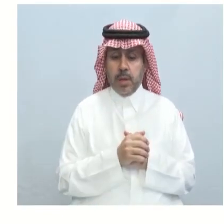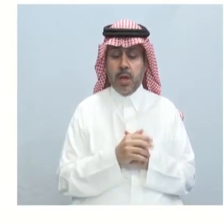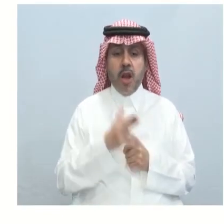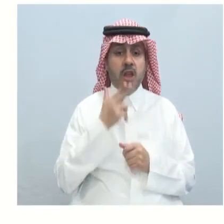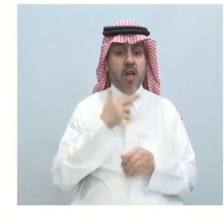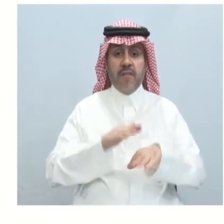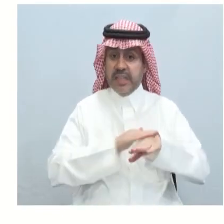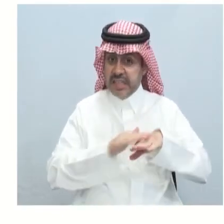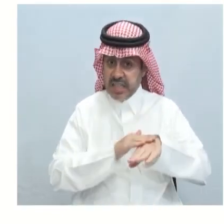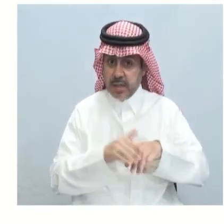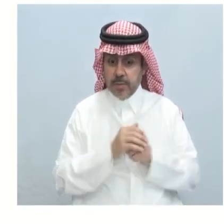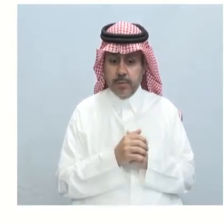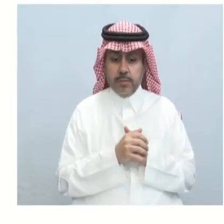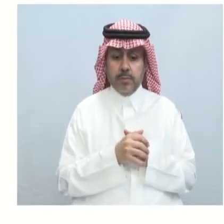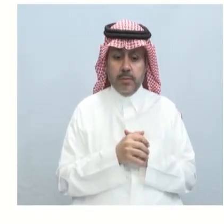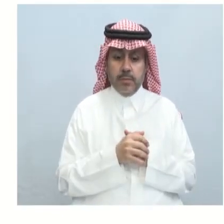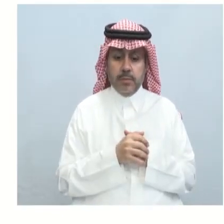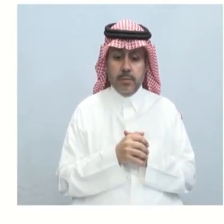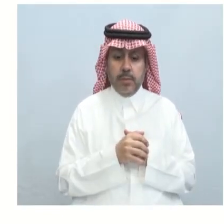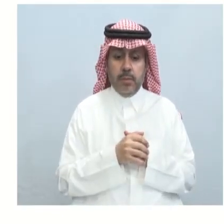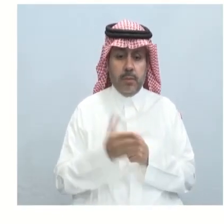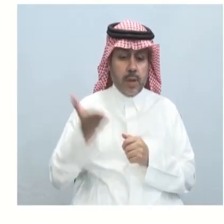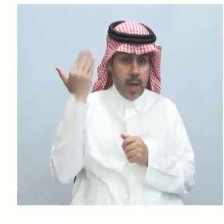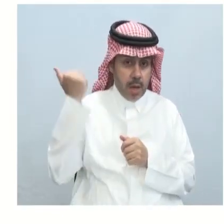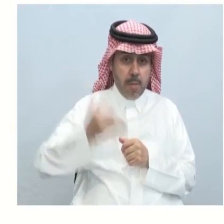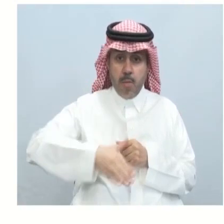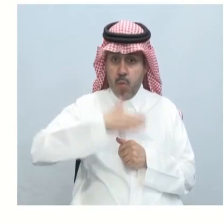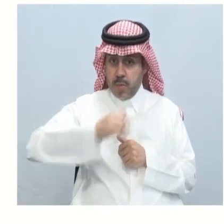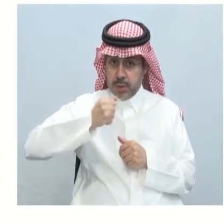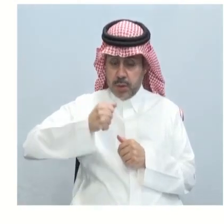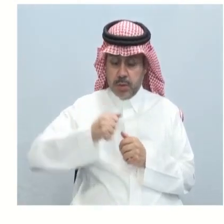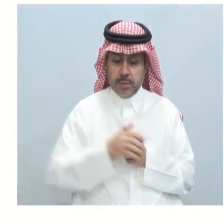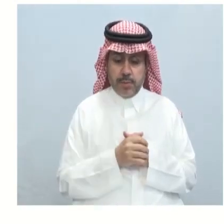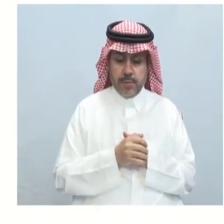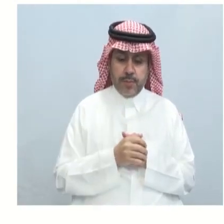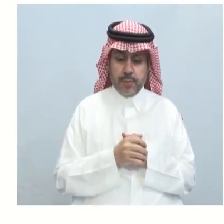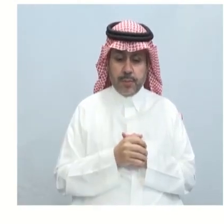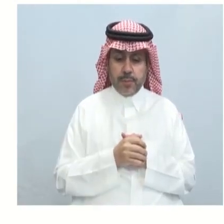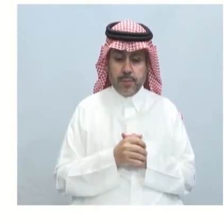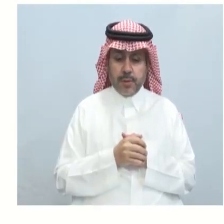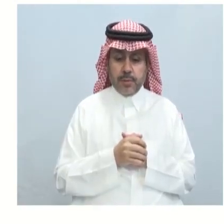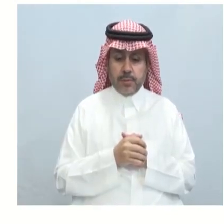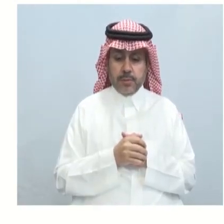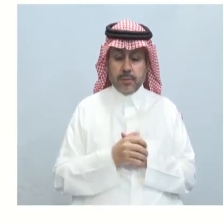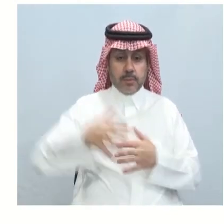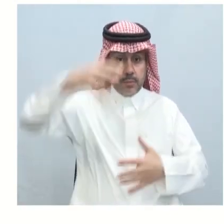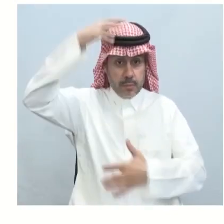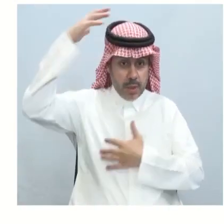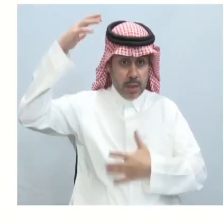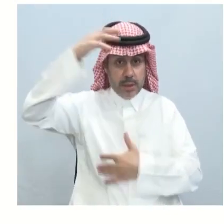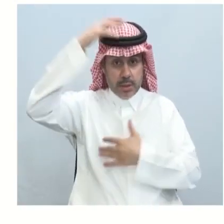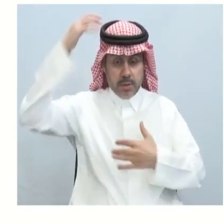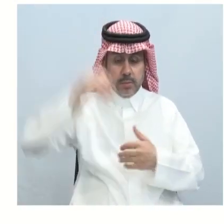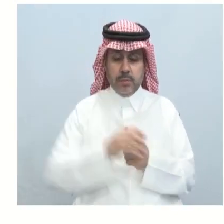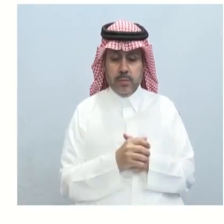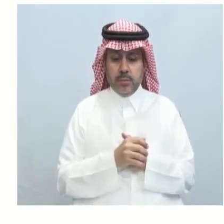والبدن فكان صلى الله عليه فكان صلى الله عليه وسلم يغتسل اي